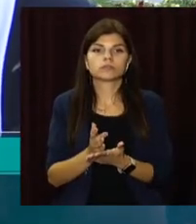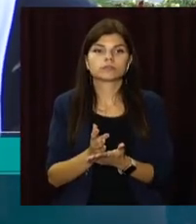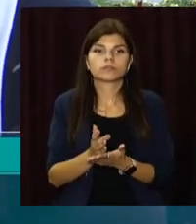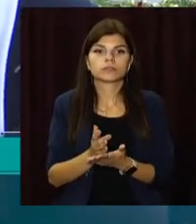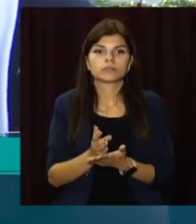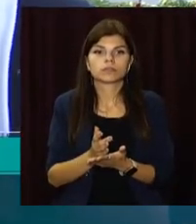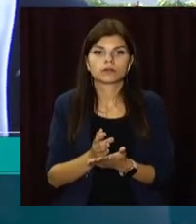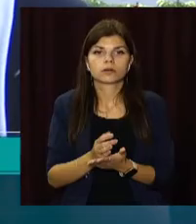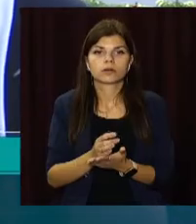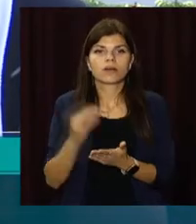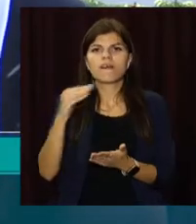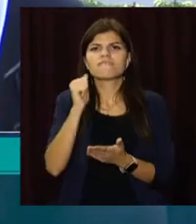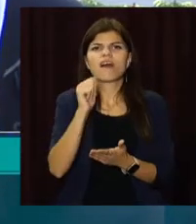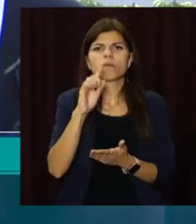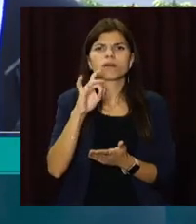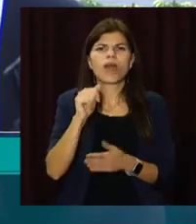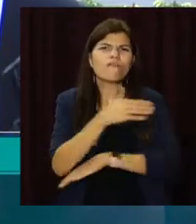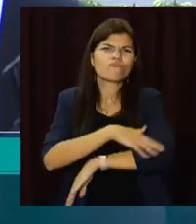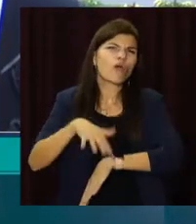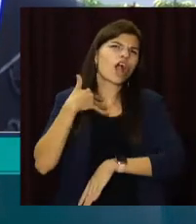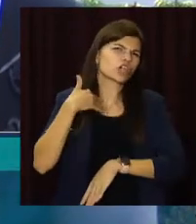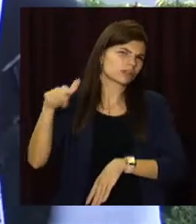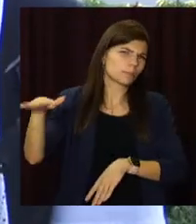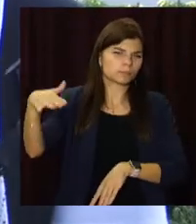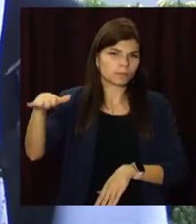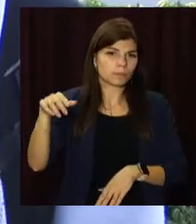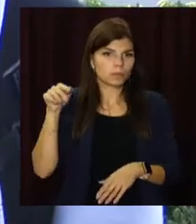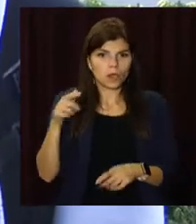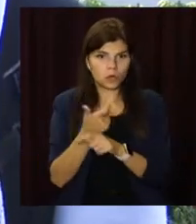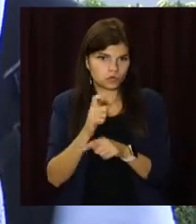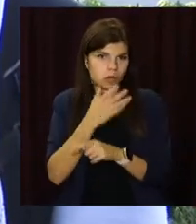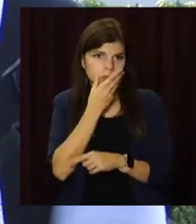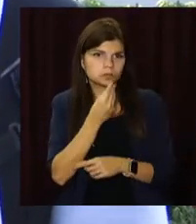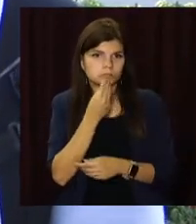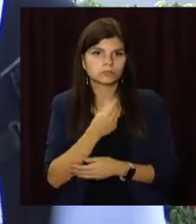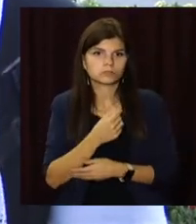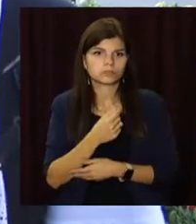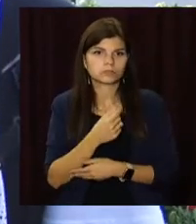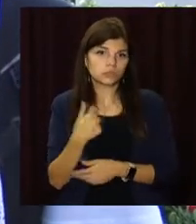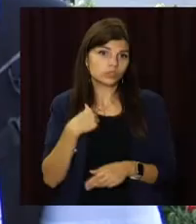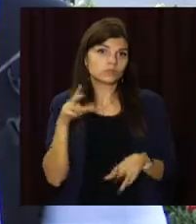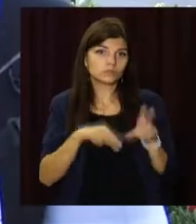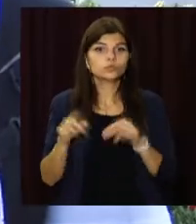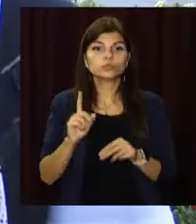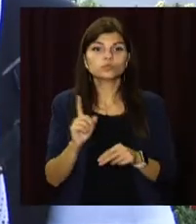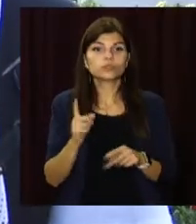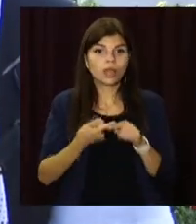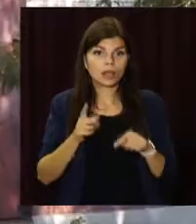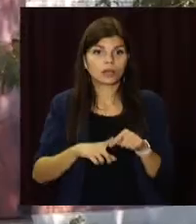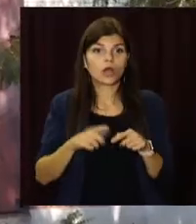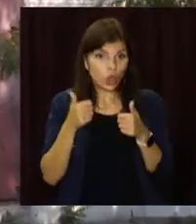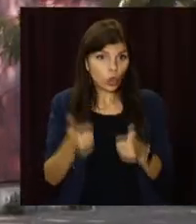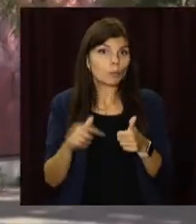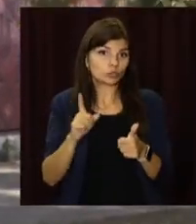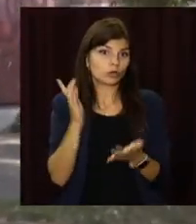Там, здається, на Фабра, чи як він називається вулиця, красивий мурал. Я вважаю, що це добре, що вони є.